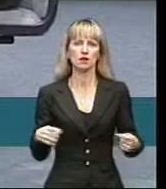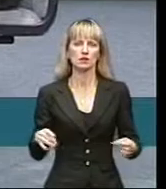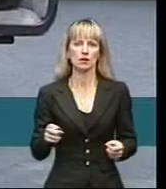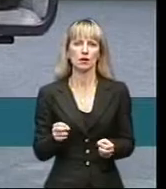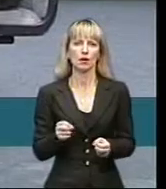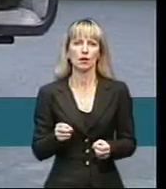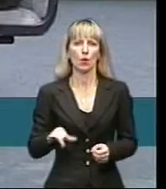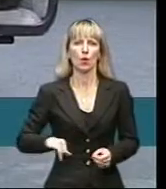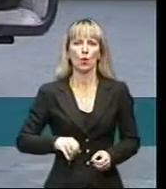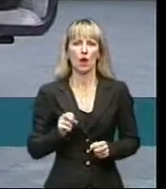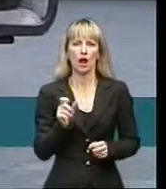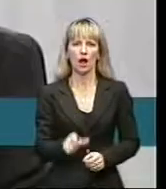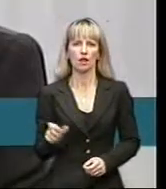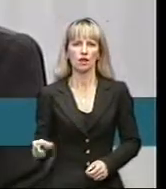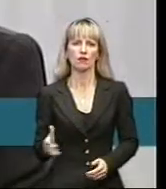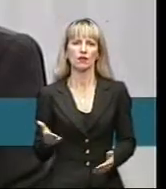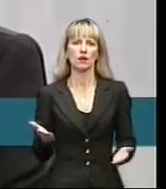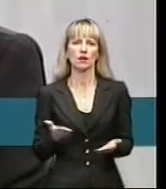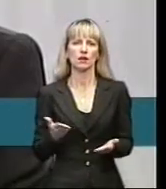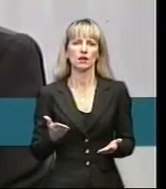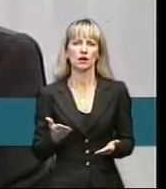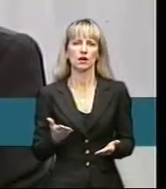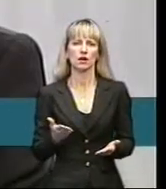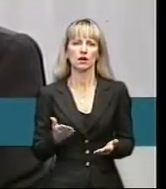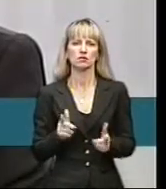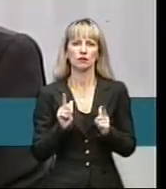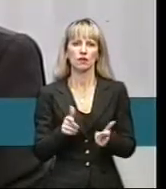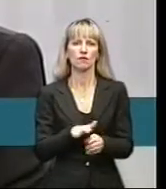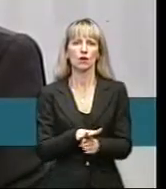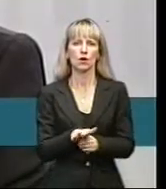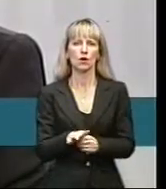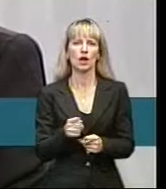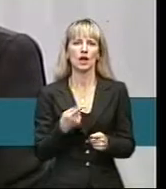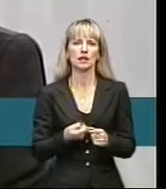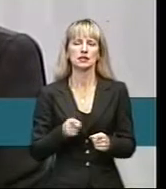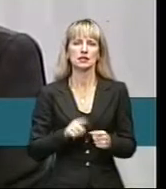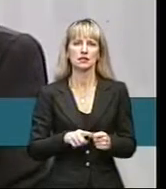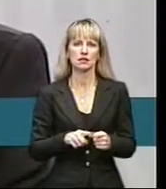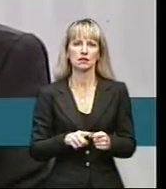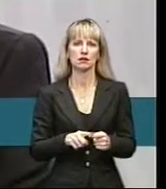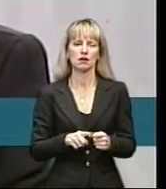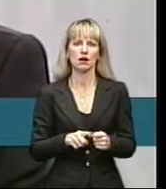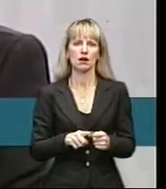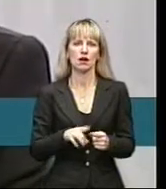бандоти, яка погоджувалась виконувати оці репресивні функції.